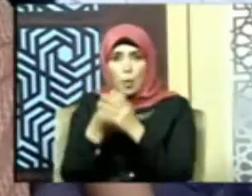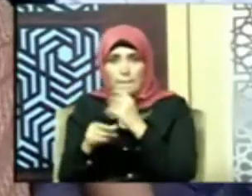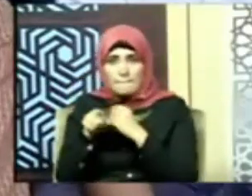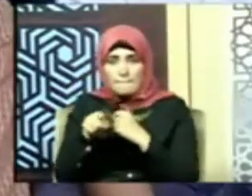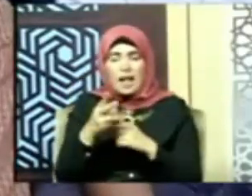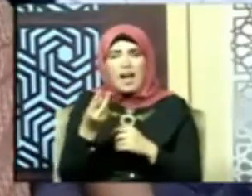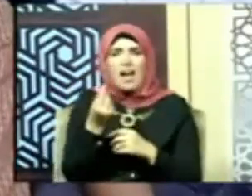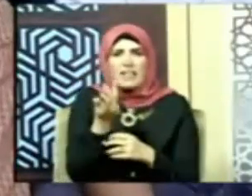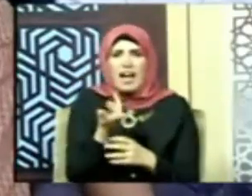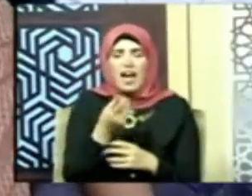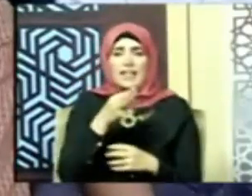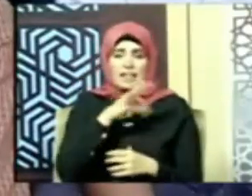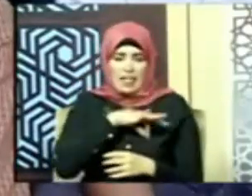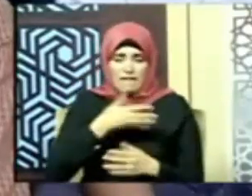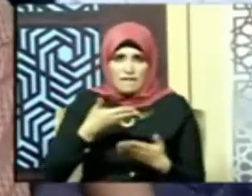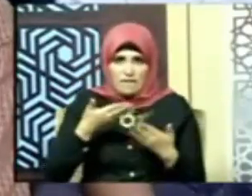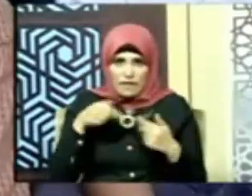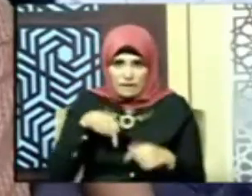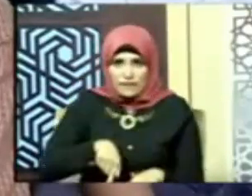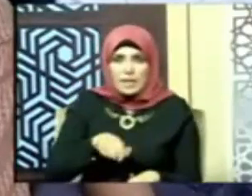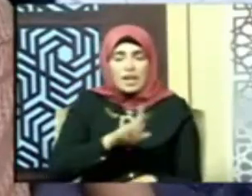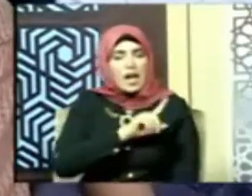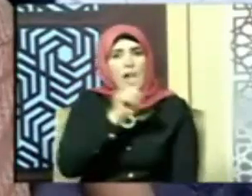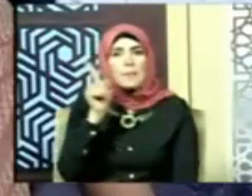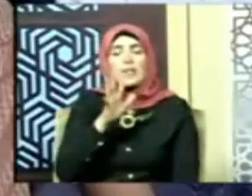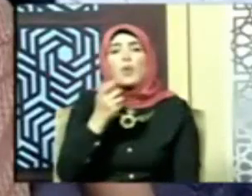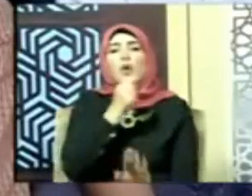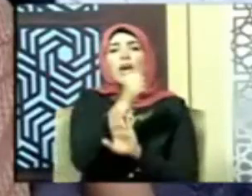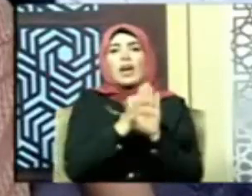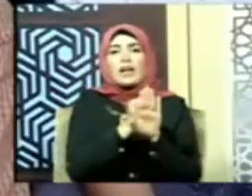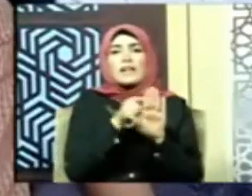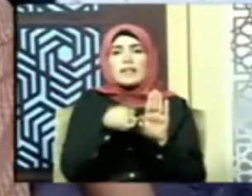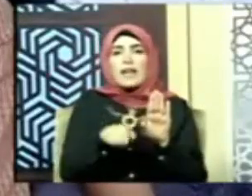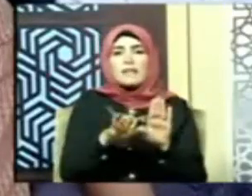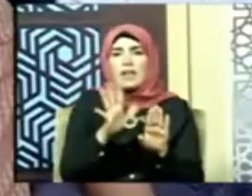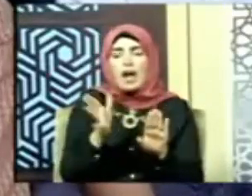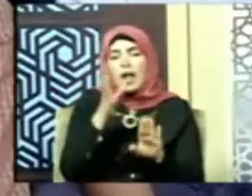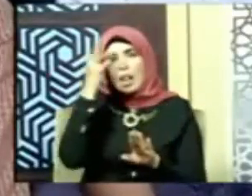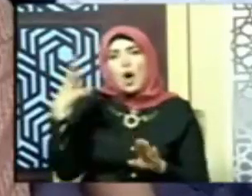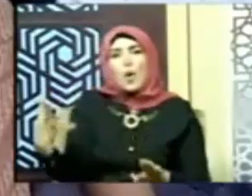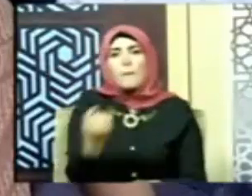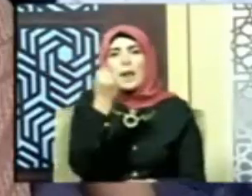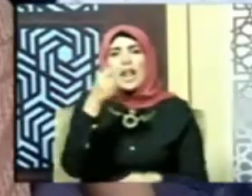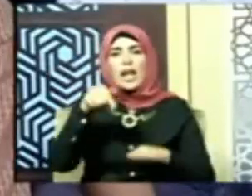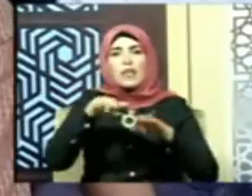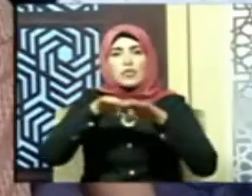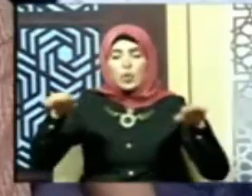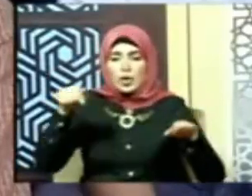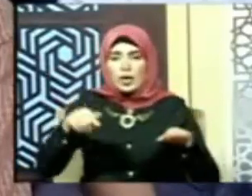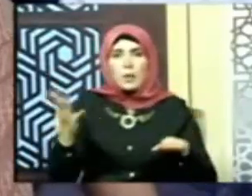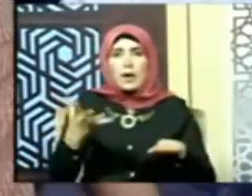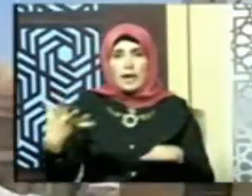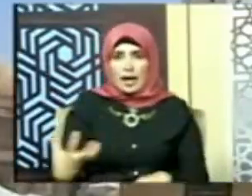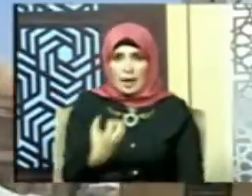ما حصل من عمالة أو خيانة ولو ملك الدنيا وما فيها.